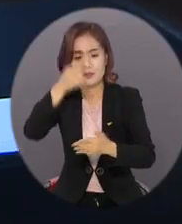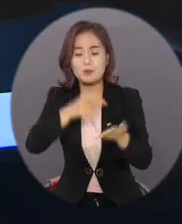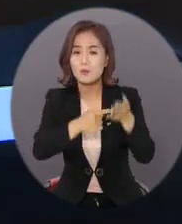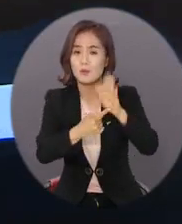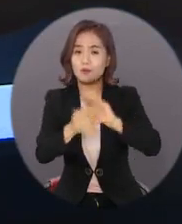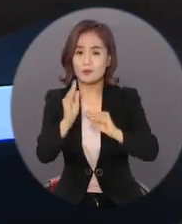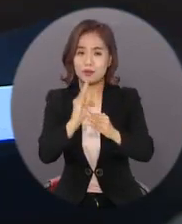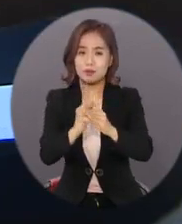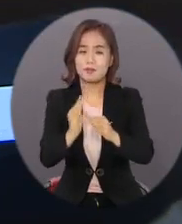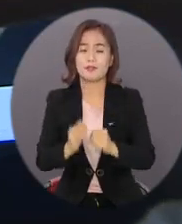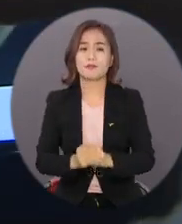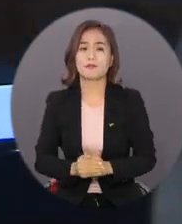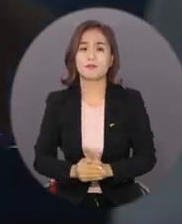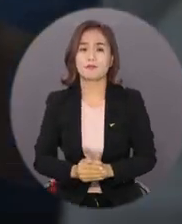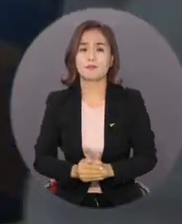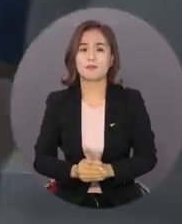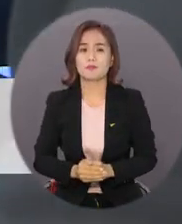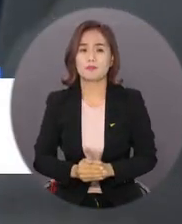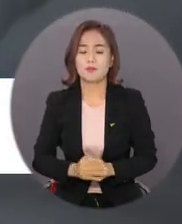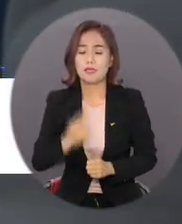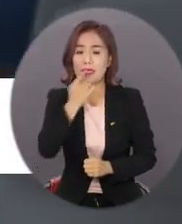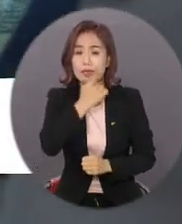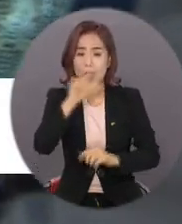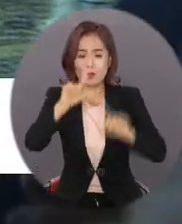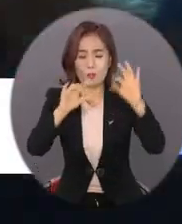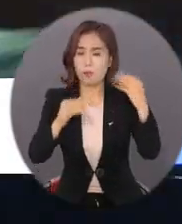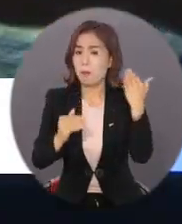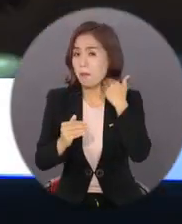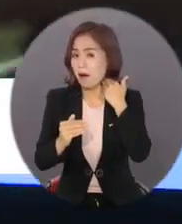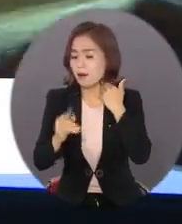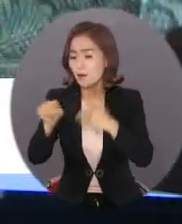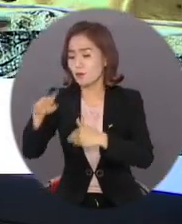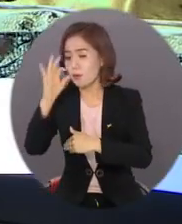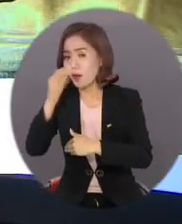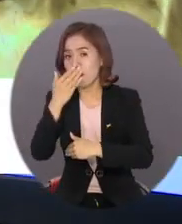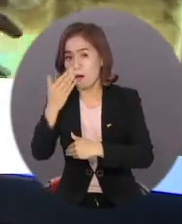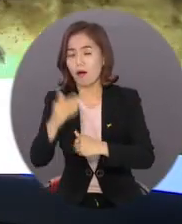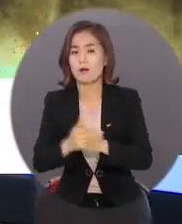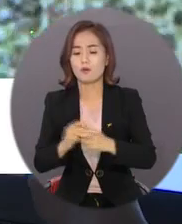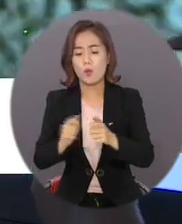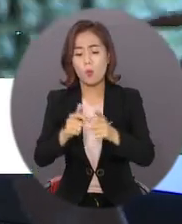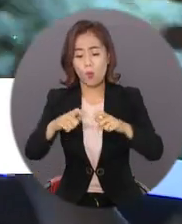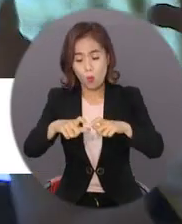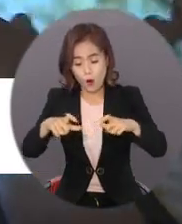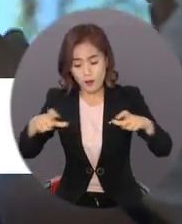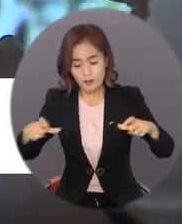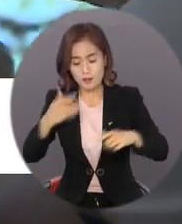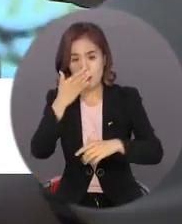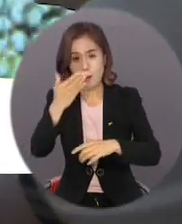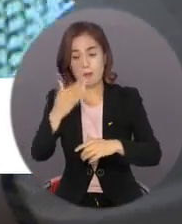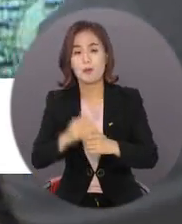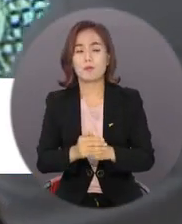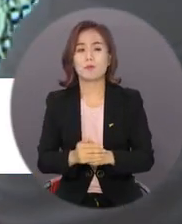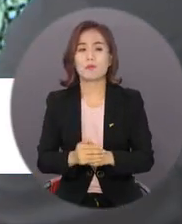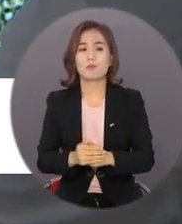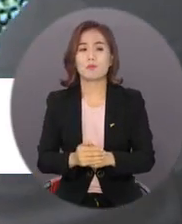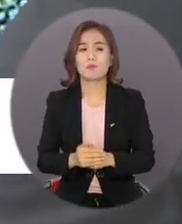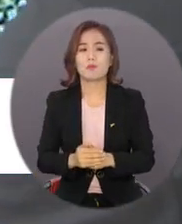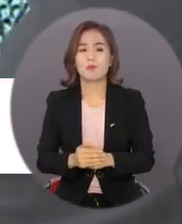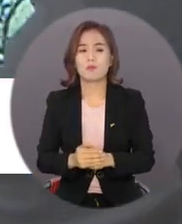합니다. 여기 이빨 자국, 여기서 안 보이는데 여기서는 다 보이고 여기 확대해가지고 이렇게